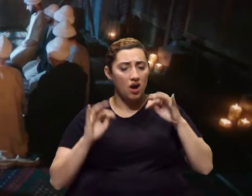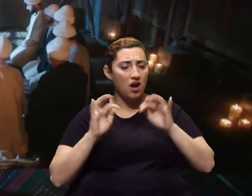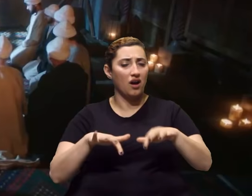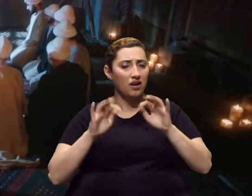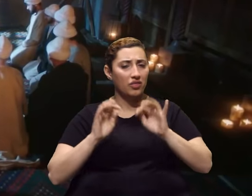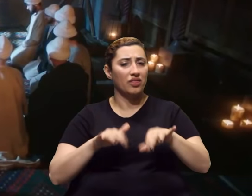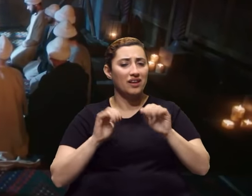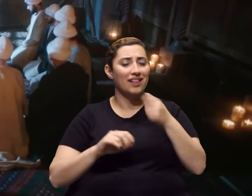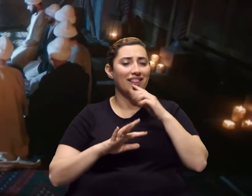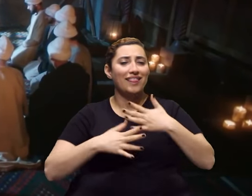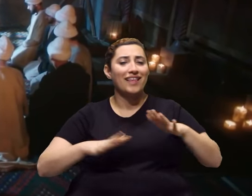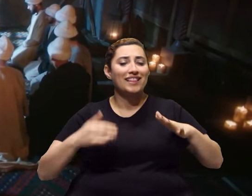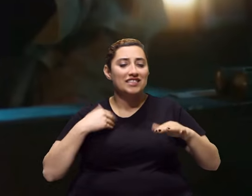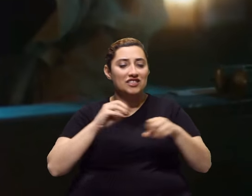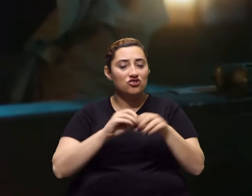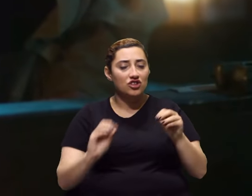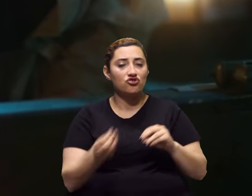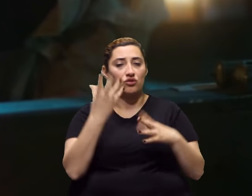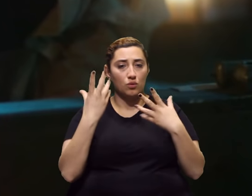Aktık, denize dolduk.